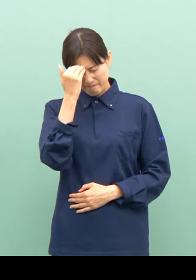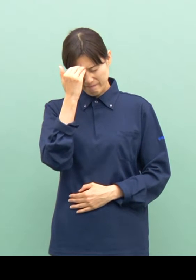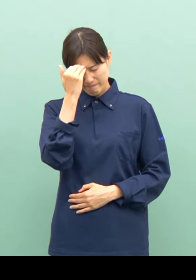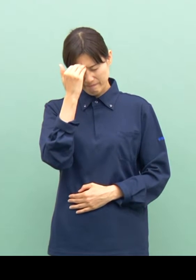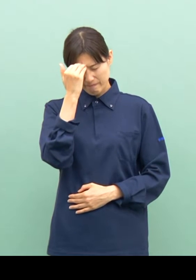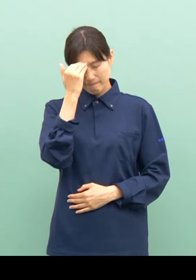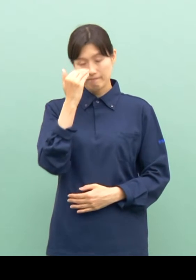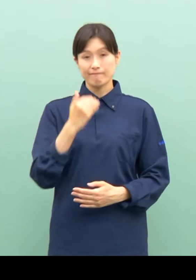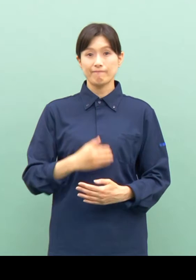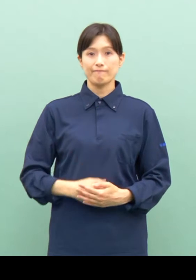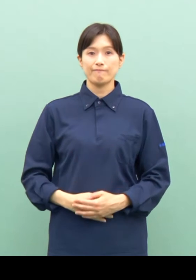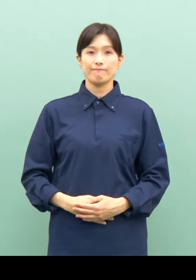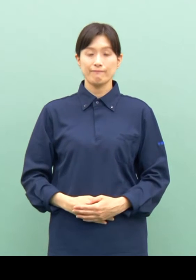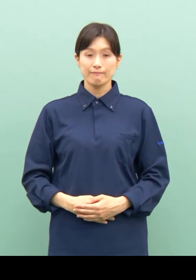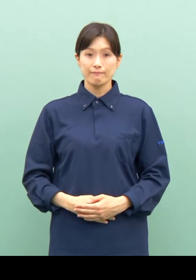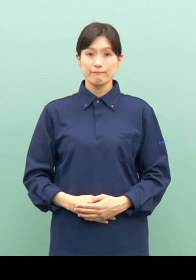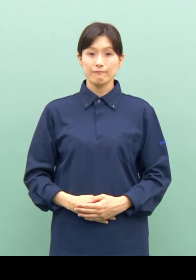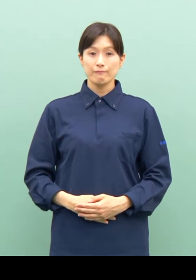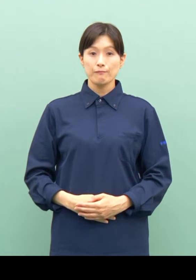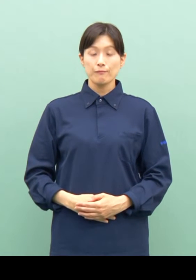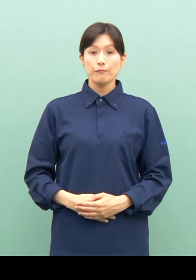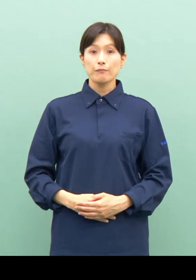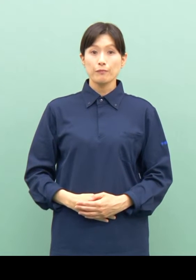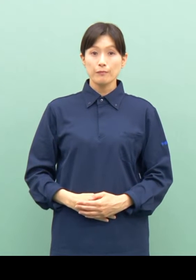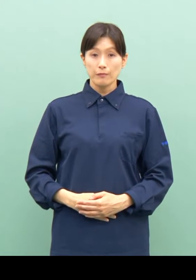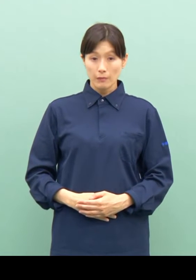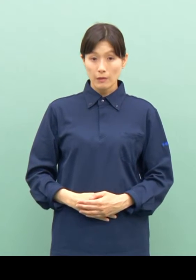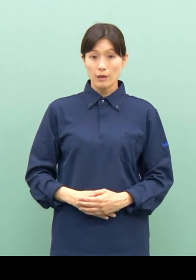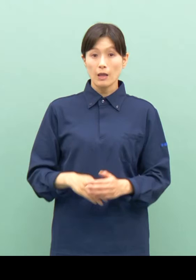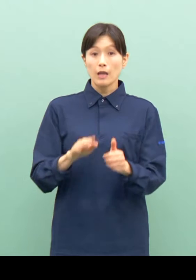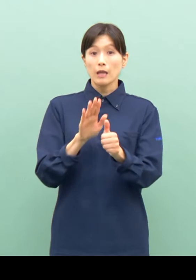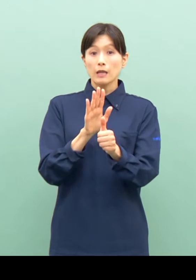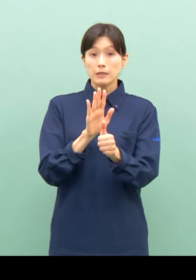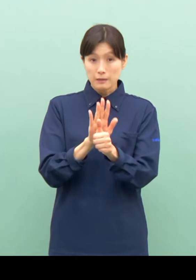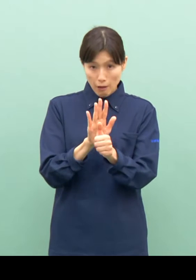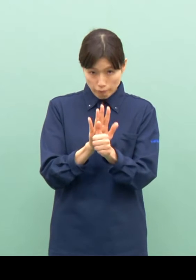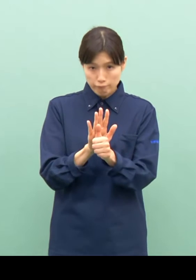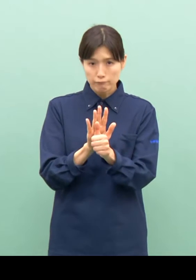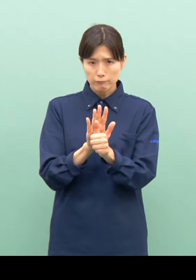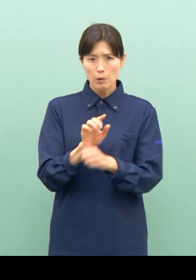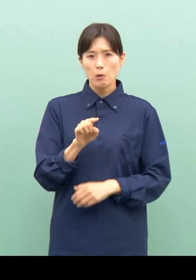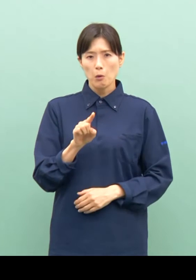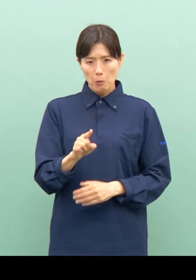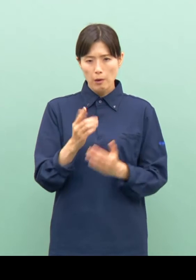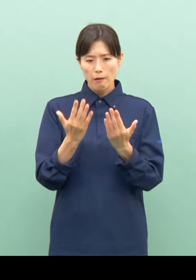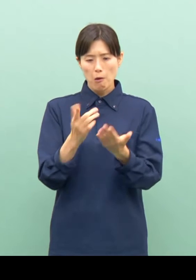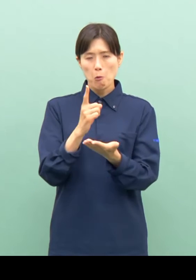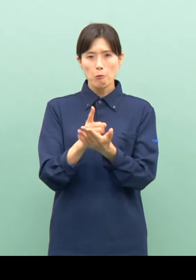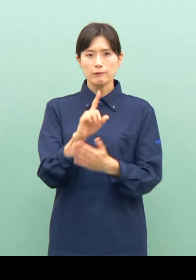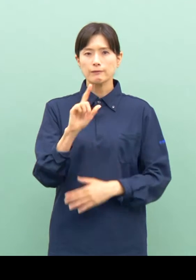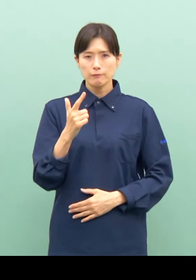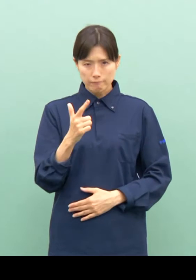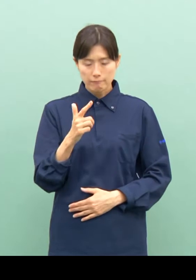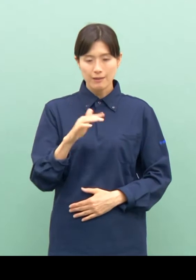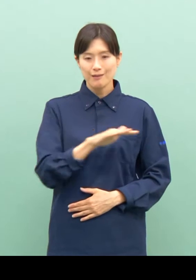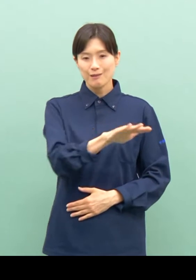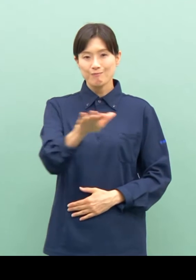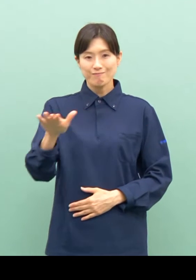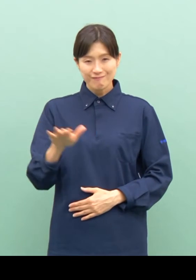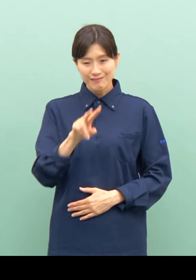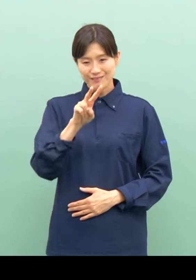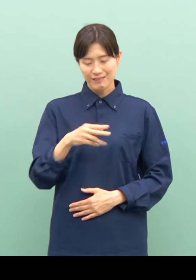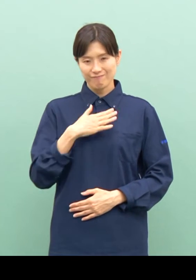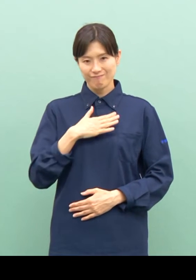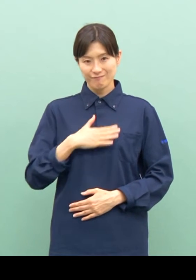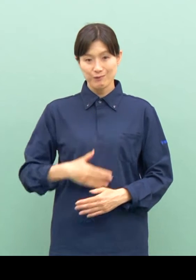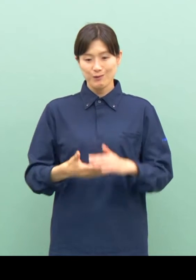しい困難が見られます。発達障害は学校だけではなく、県民一人一人が理解を深め、社